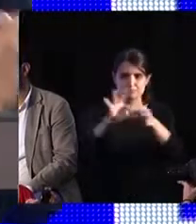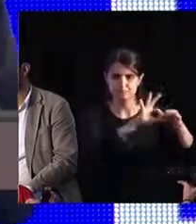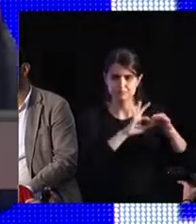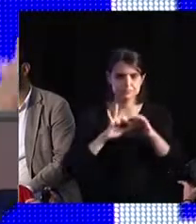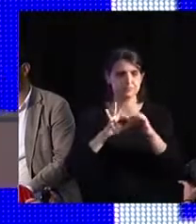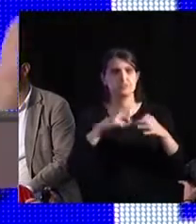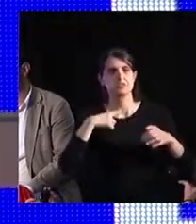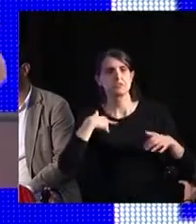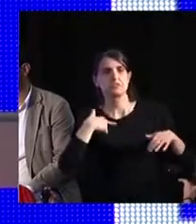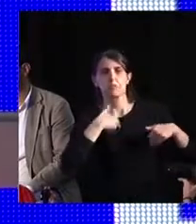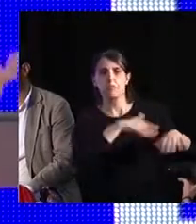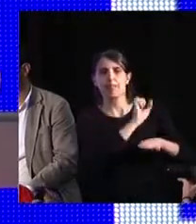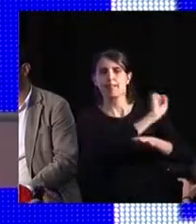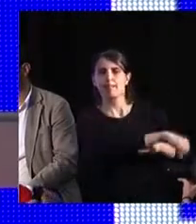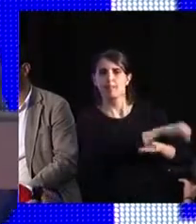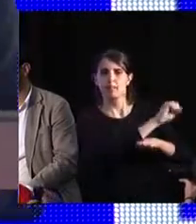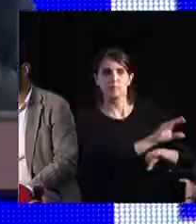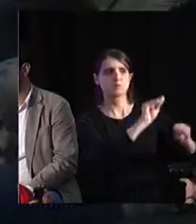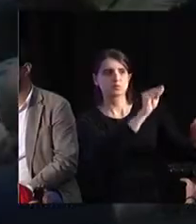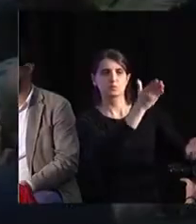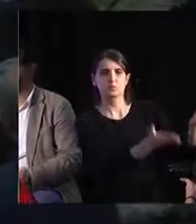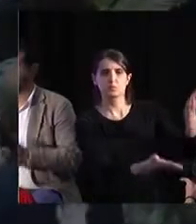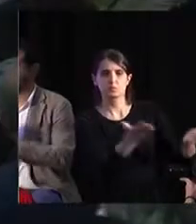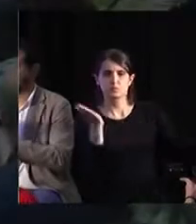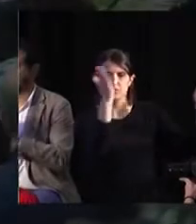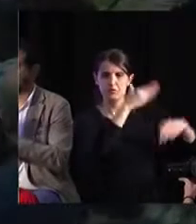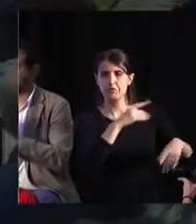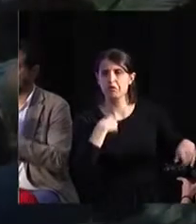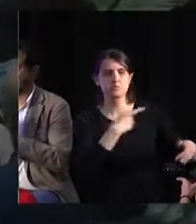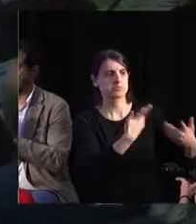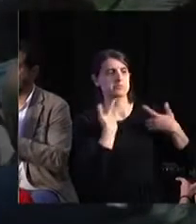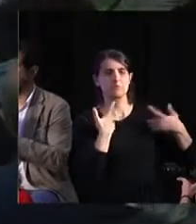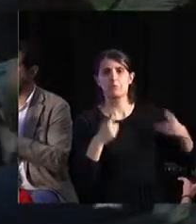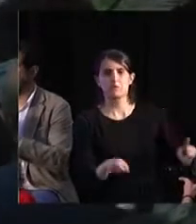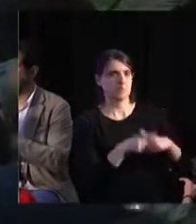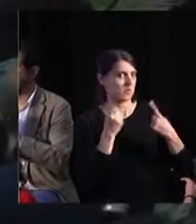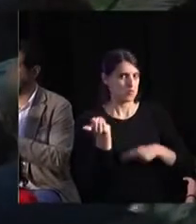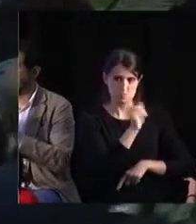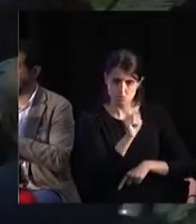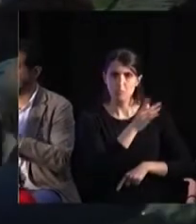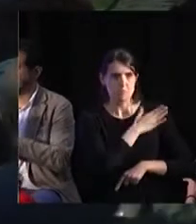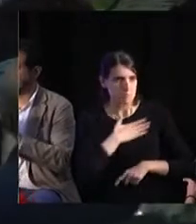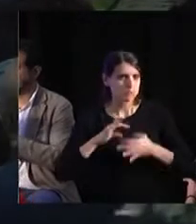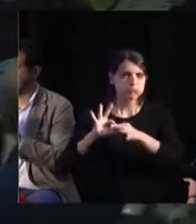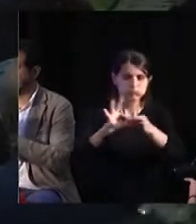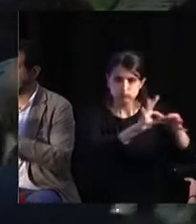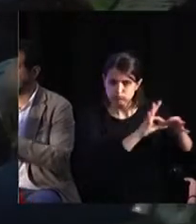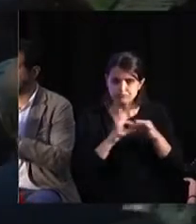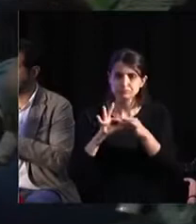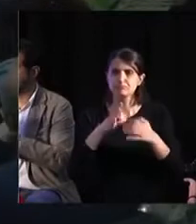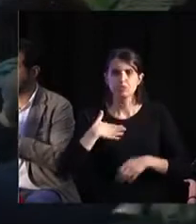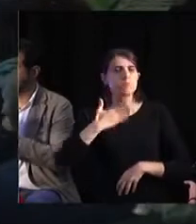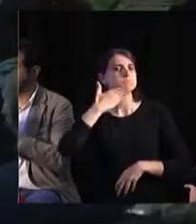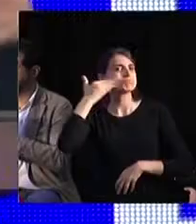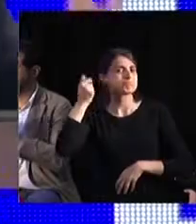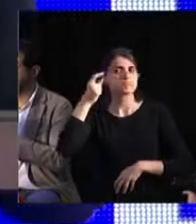ni el seu sofriment, ni les injustícies que pateixin. Nosaltres ens sentim solidaris amb el Madrid Popular. Ens sentim orgullosos del